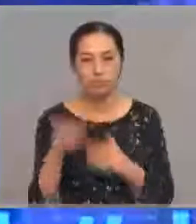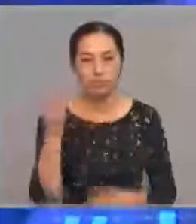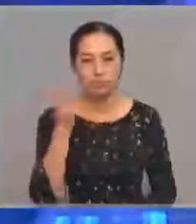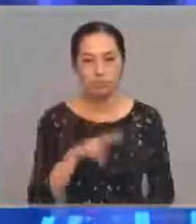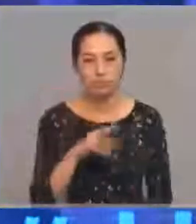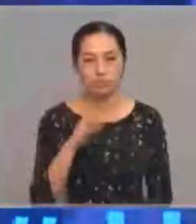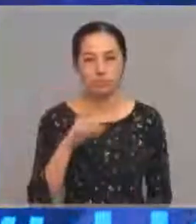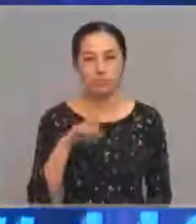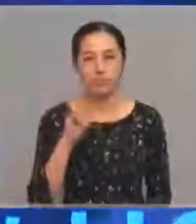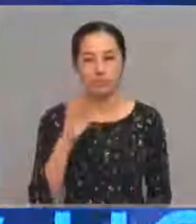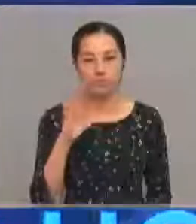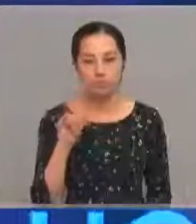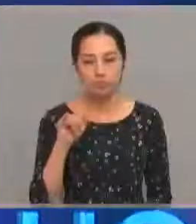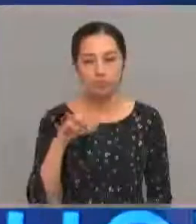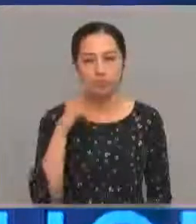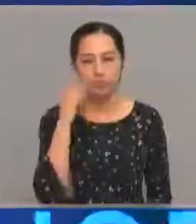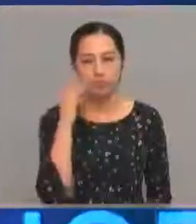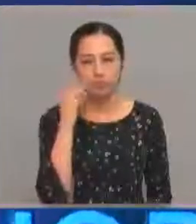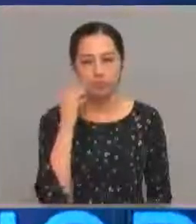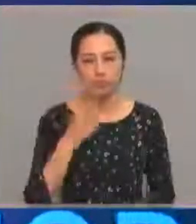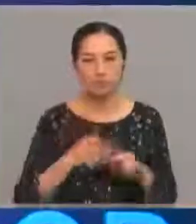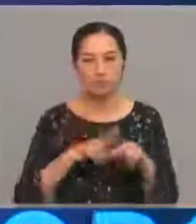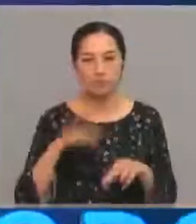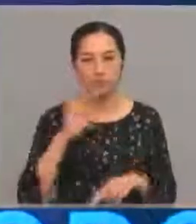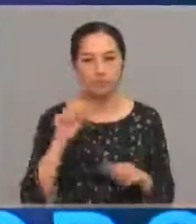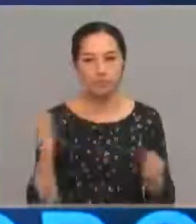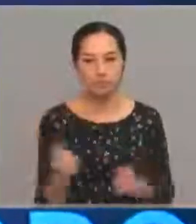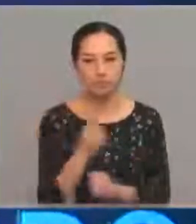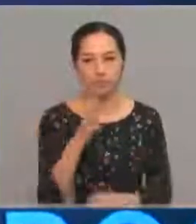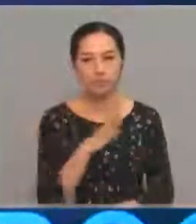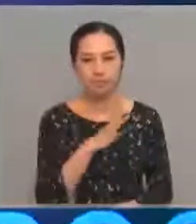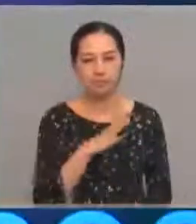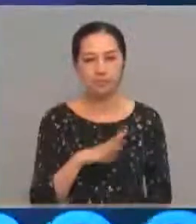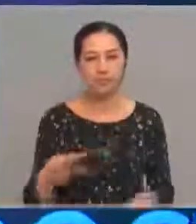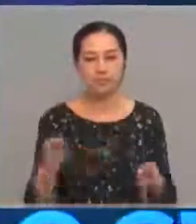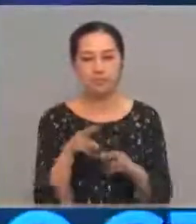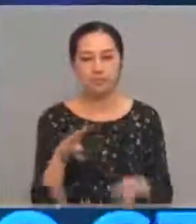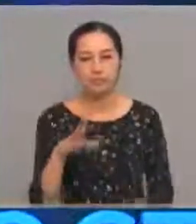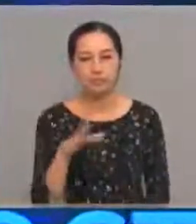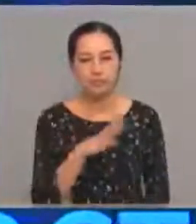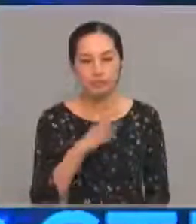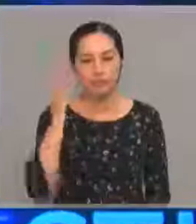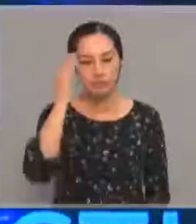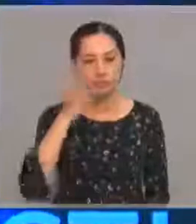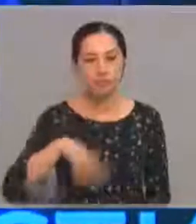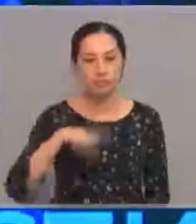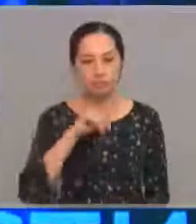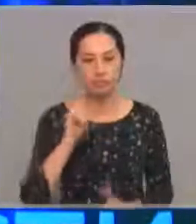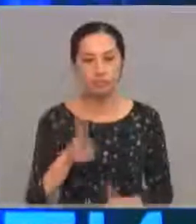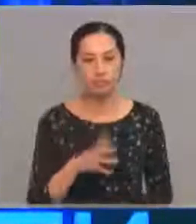две – Жетысуская и Алматинская. В этой связи в поддержку послания президента выразил мнение коллектив